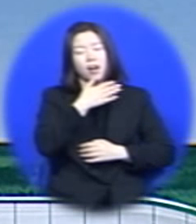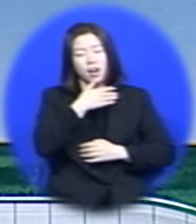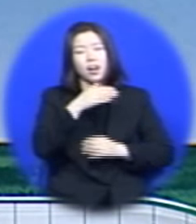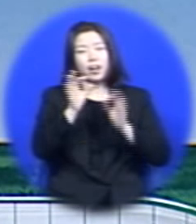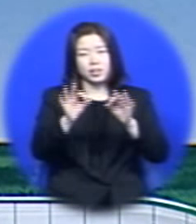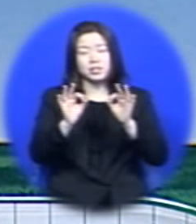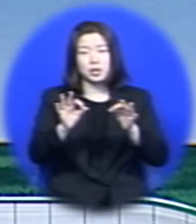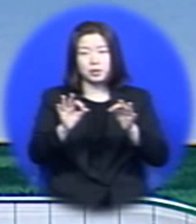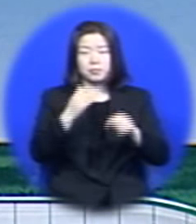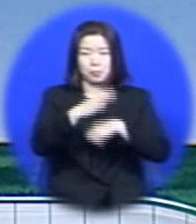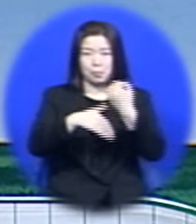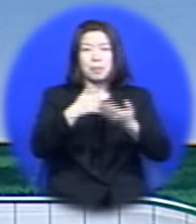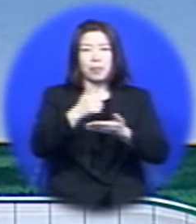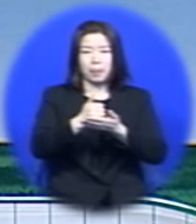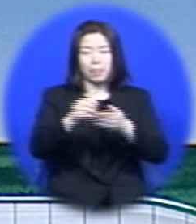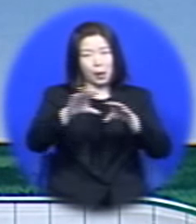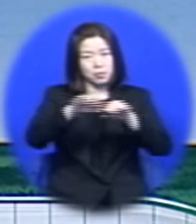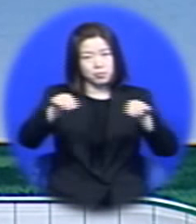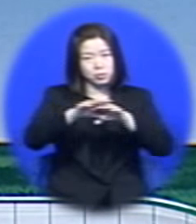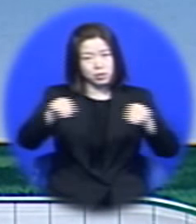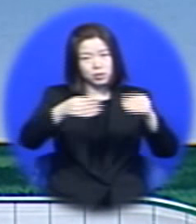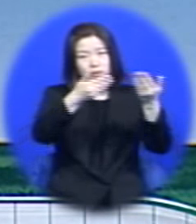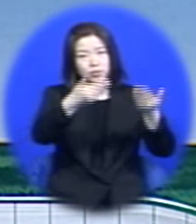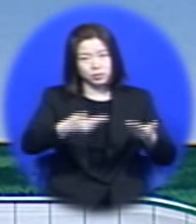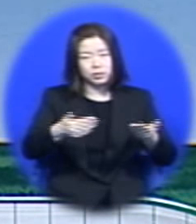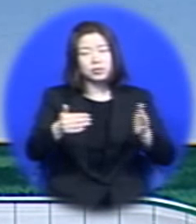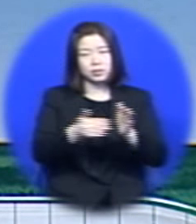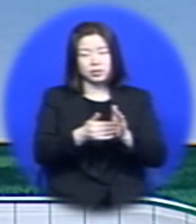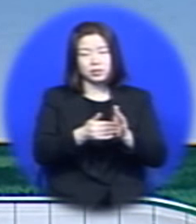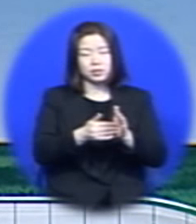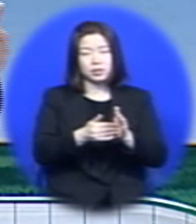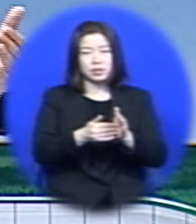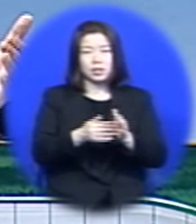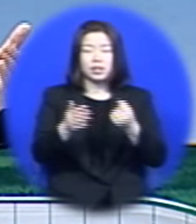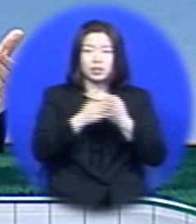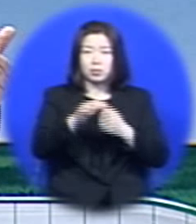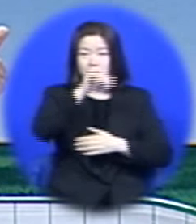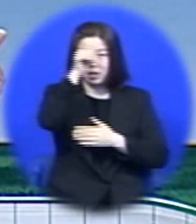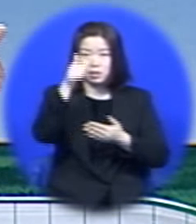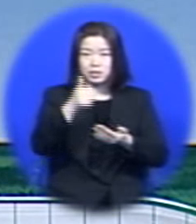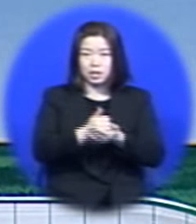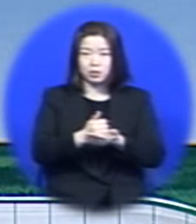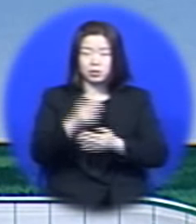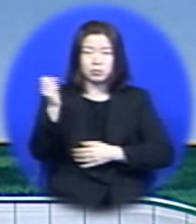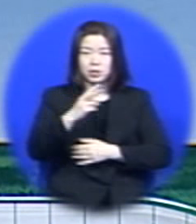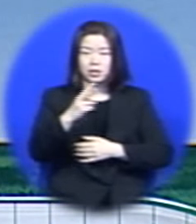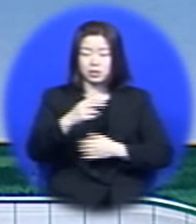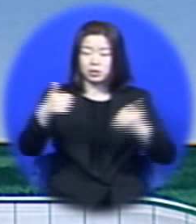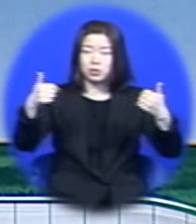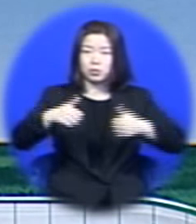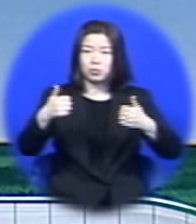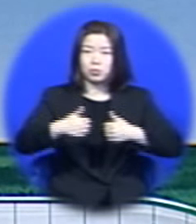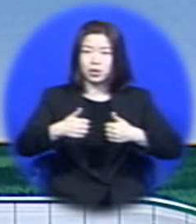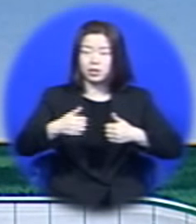이제는 하나님이 풀어주셨구나. 그래서 장로님들을 다시 회의를